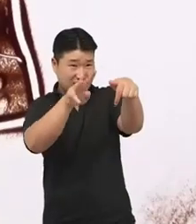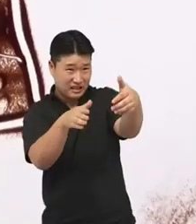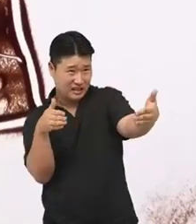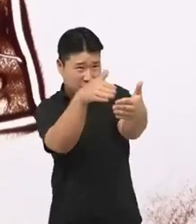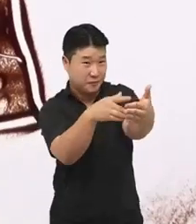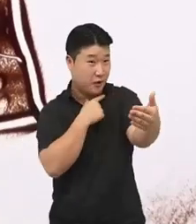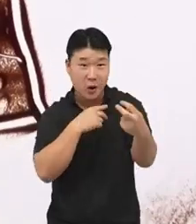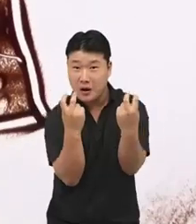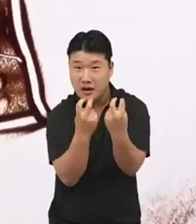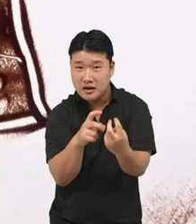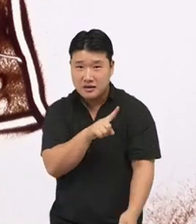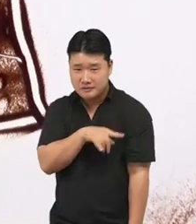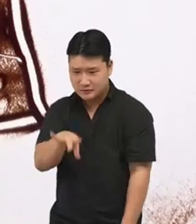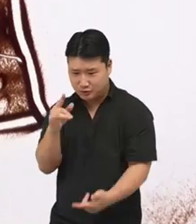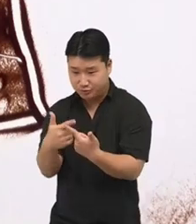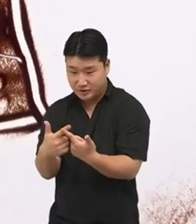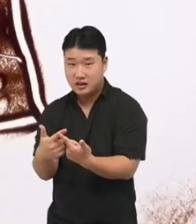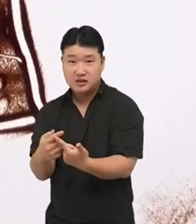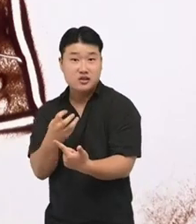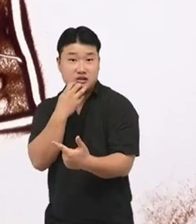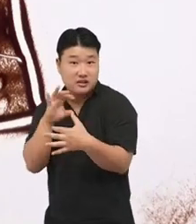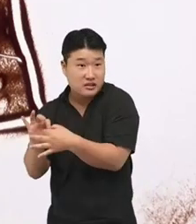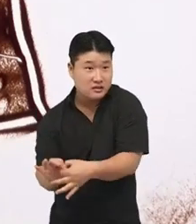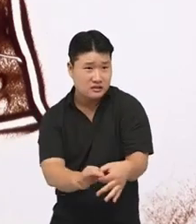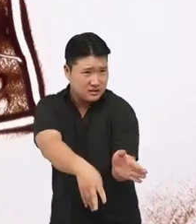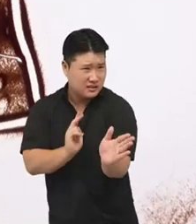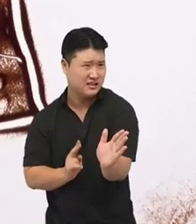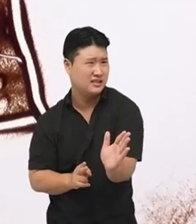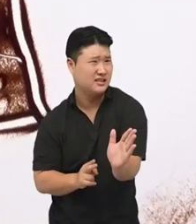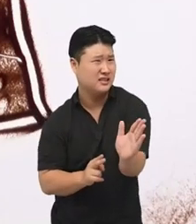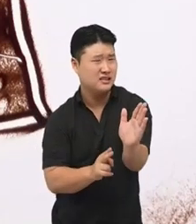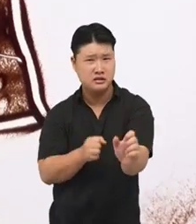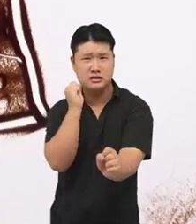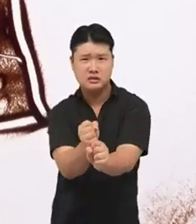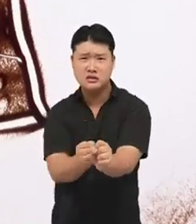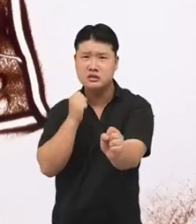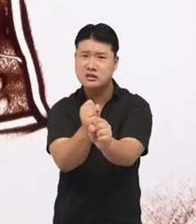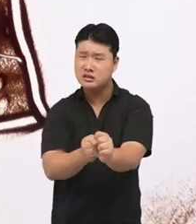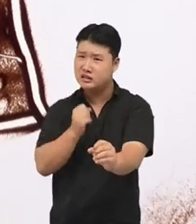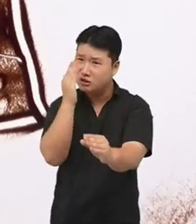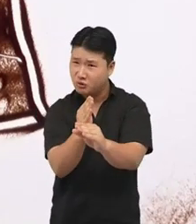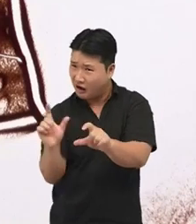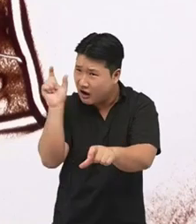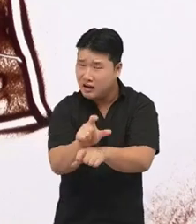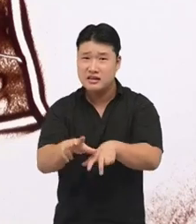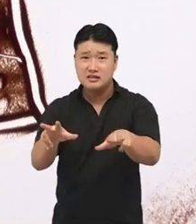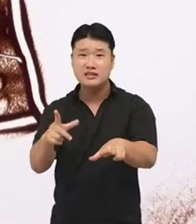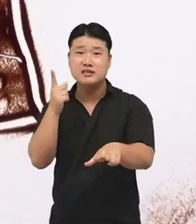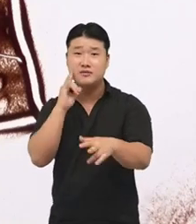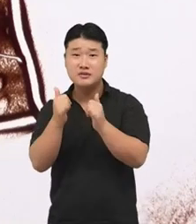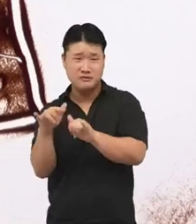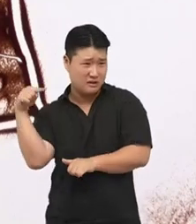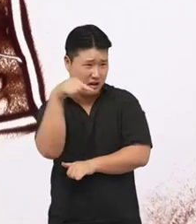잇는 철도를 만든다고 하니 전쟁을 준비하는 것이 아닌가 싶소. 지금도 일본 사람들이